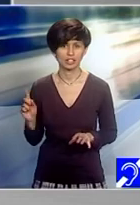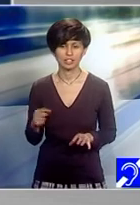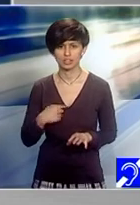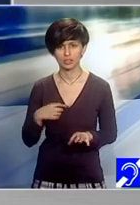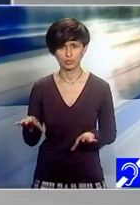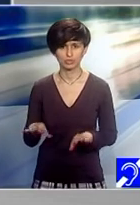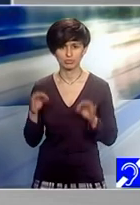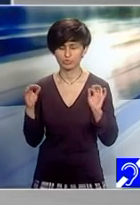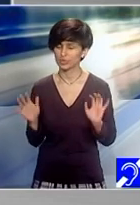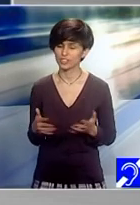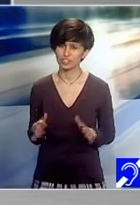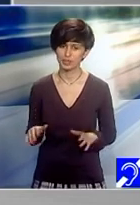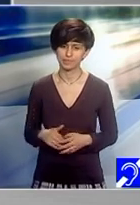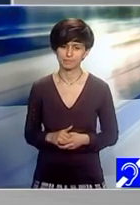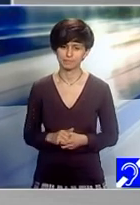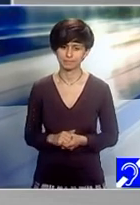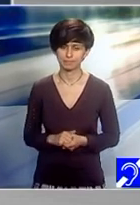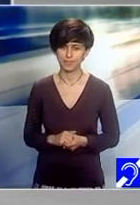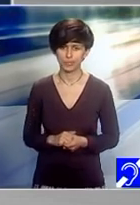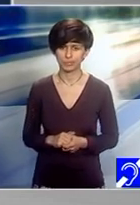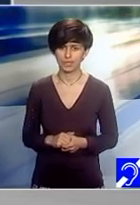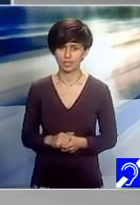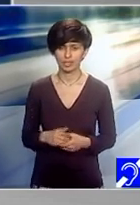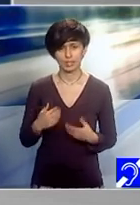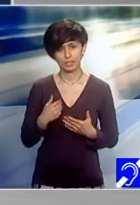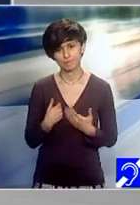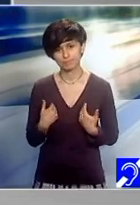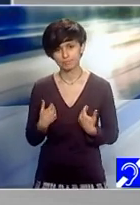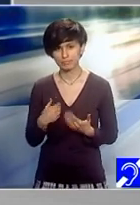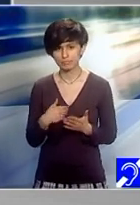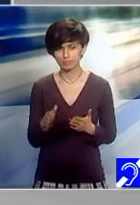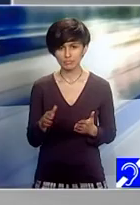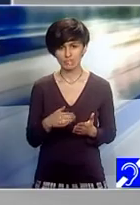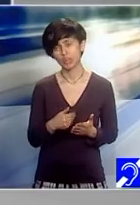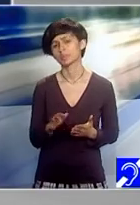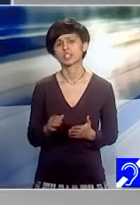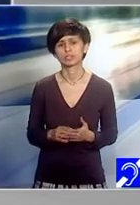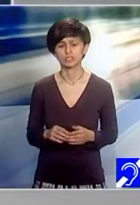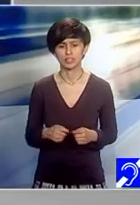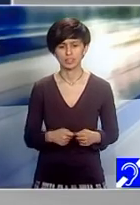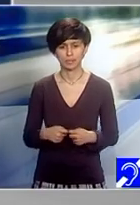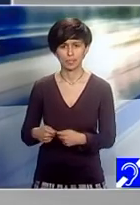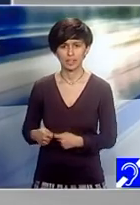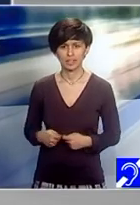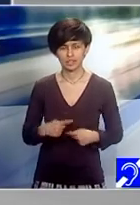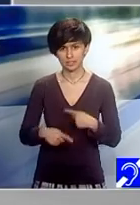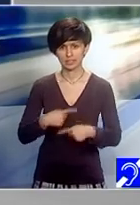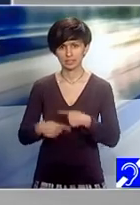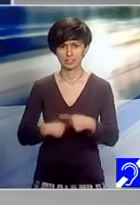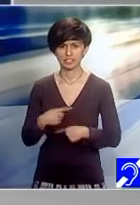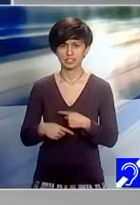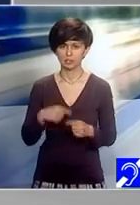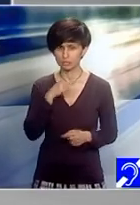la dascăle. Am renunțat la sistemul sovietic din învățământ și din sport, în 89, perfect, dar n-am mai pus